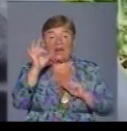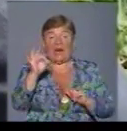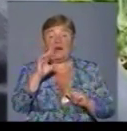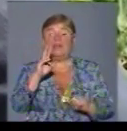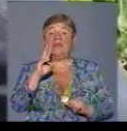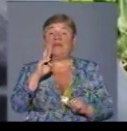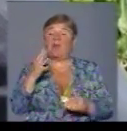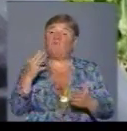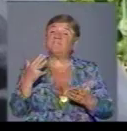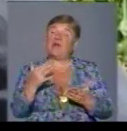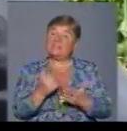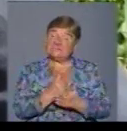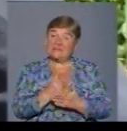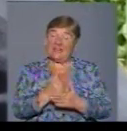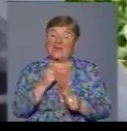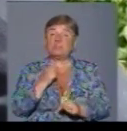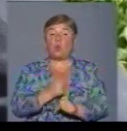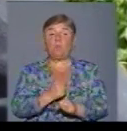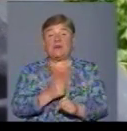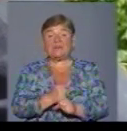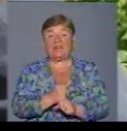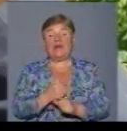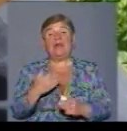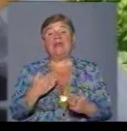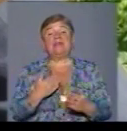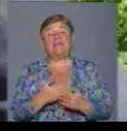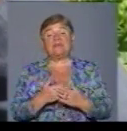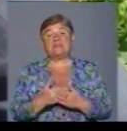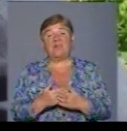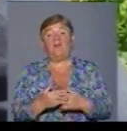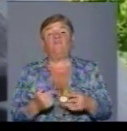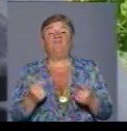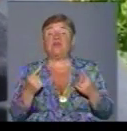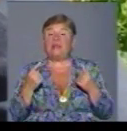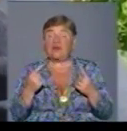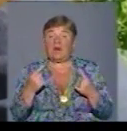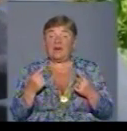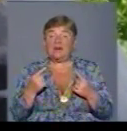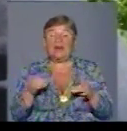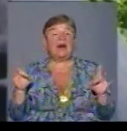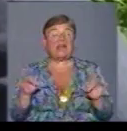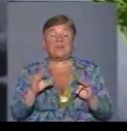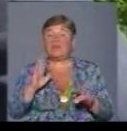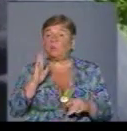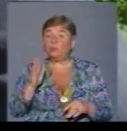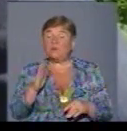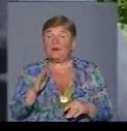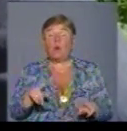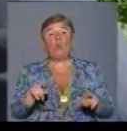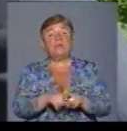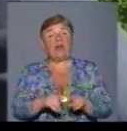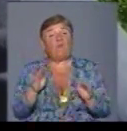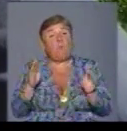ще вдасть і зготовити. Десь велика вже грати не буде, маленька не буде, а й